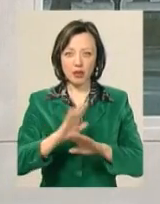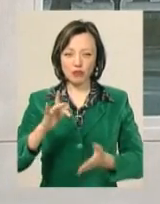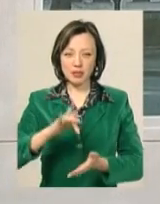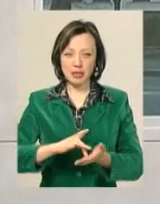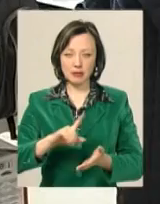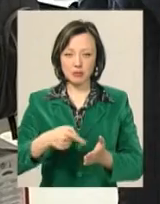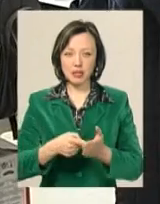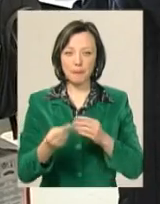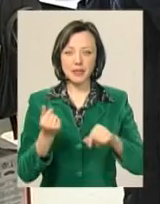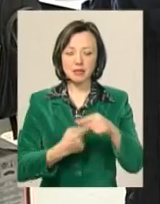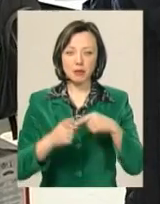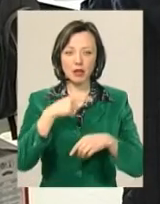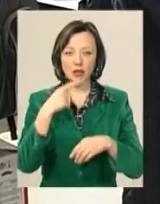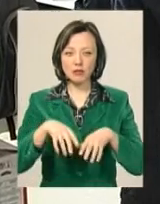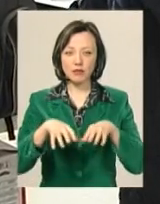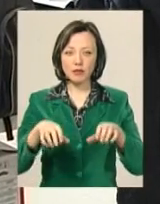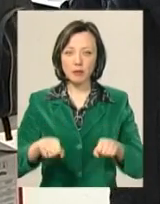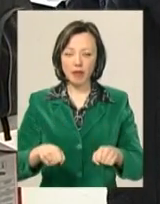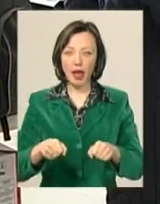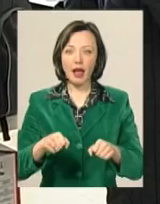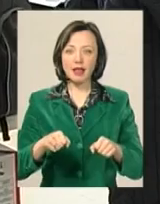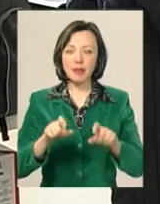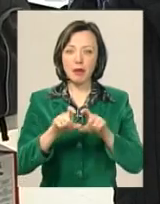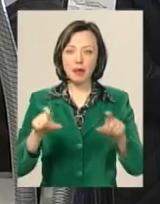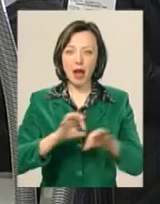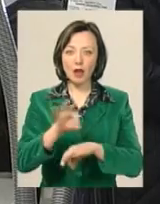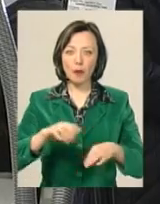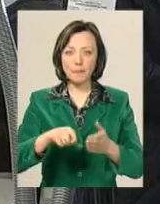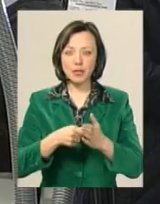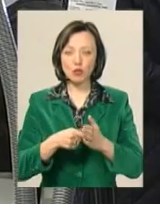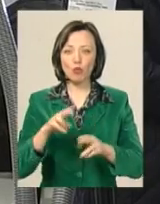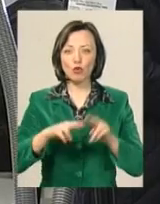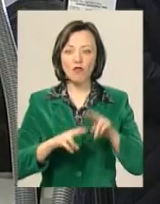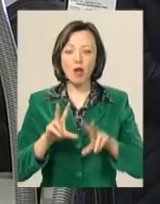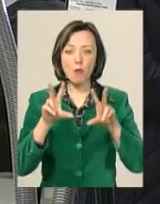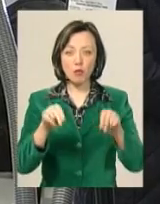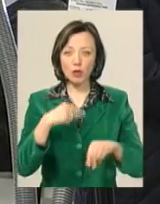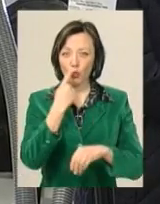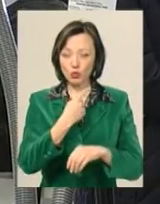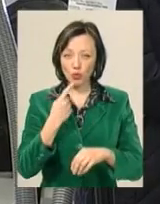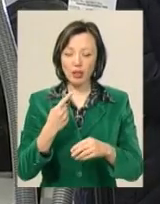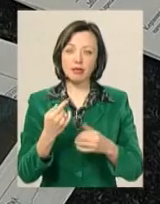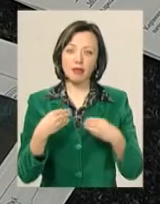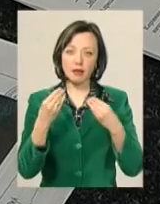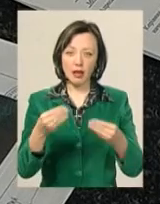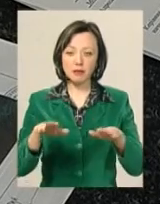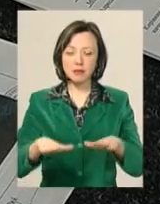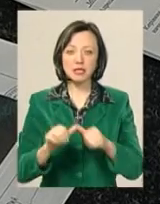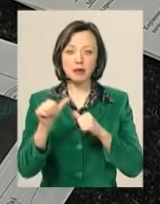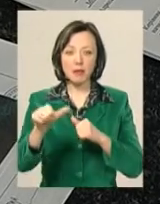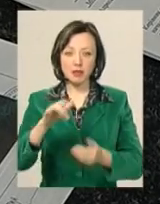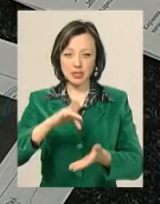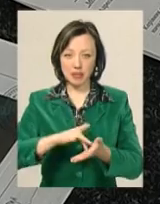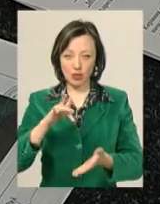центр. Бізнесмен запевняє, посадовці департаменту архітектури і містобудування усно пообіцяли надати натомість локації за межами